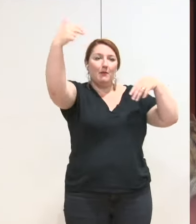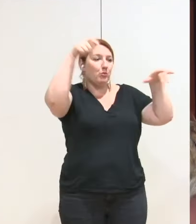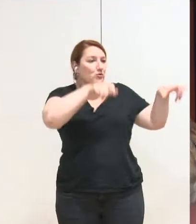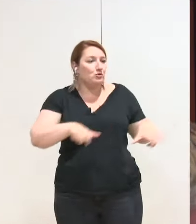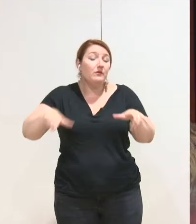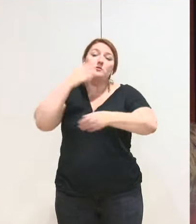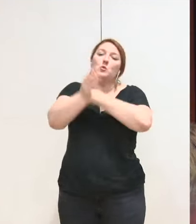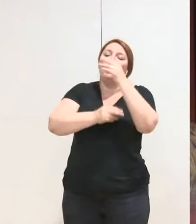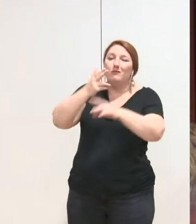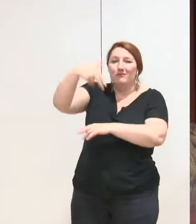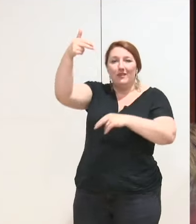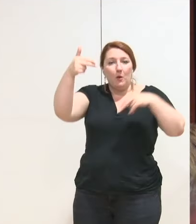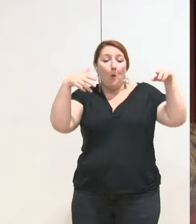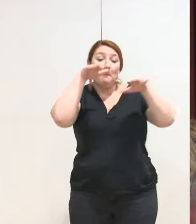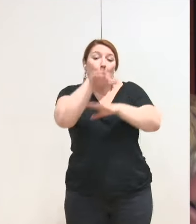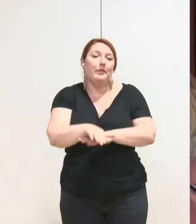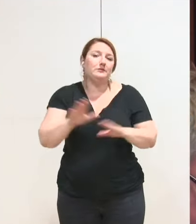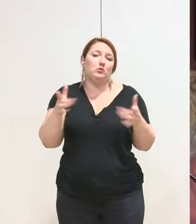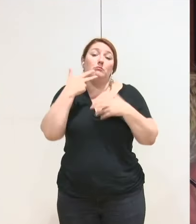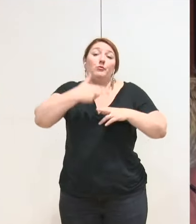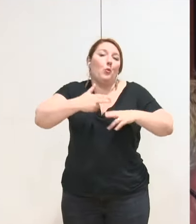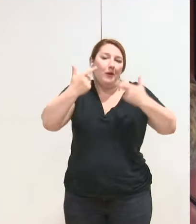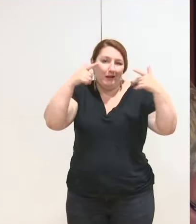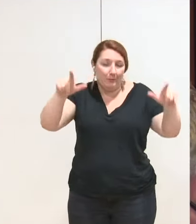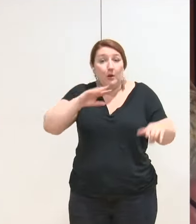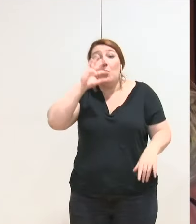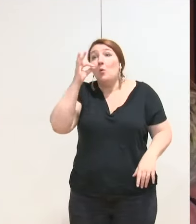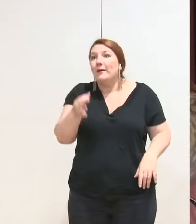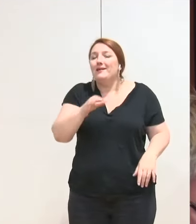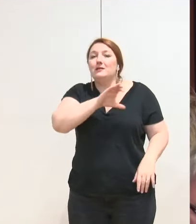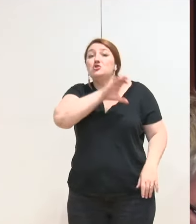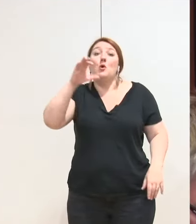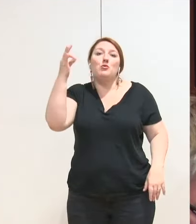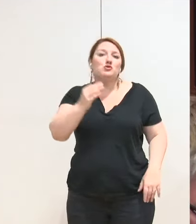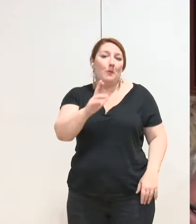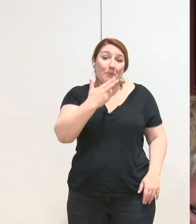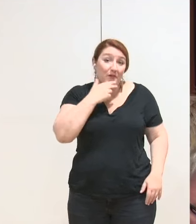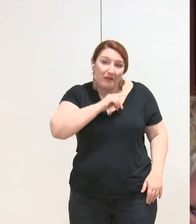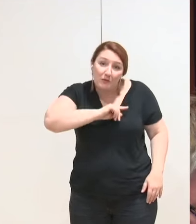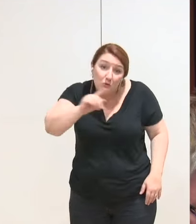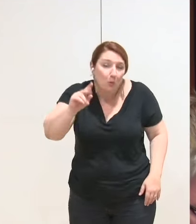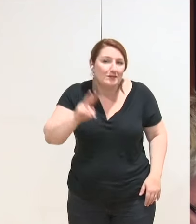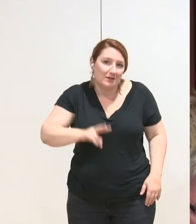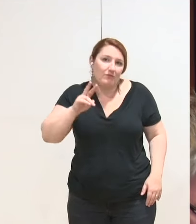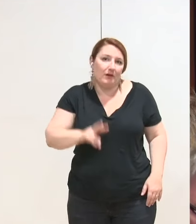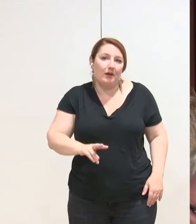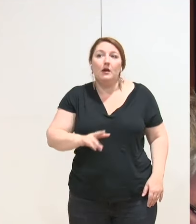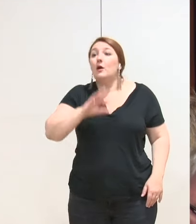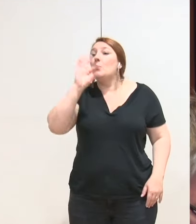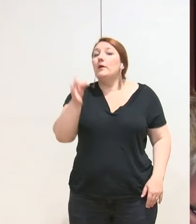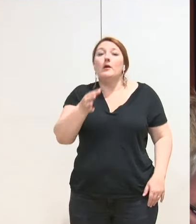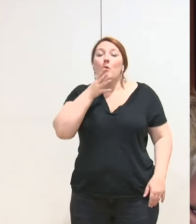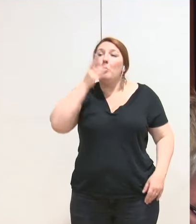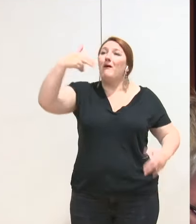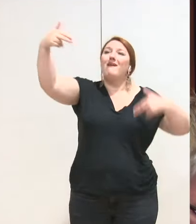comme vous voulez comportent des failles oui elles ne doivent pas être utilisées n'importe quand sans que l'on sache réellement ce que l'on en